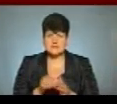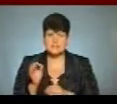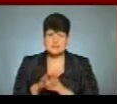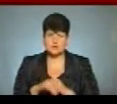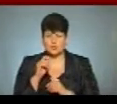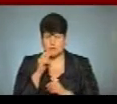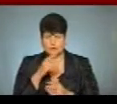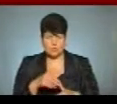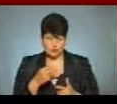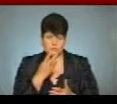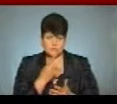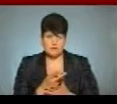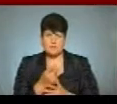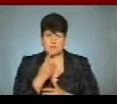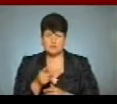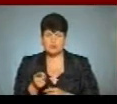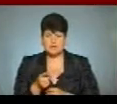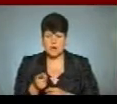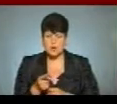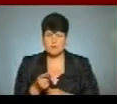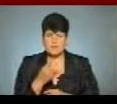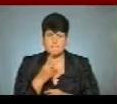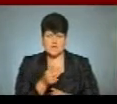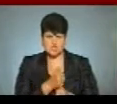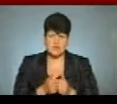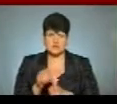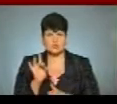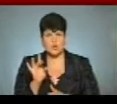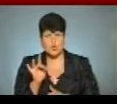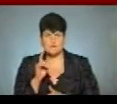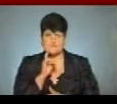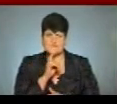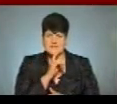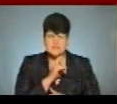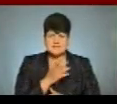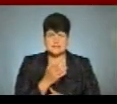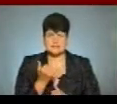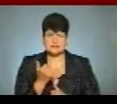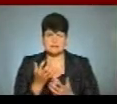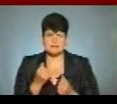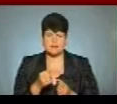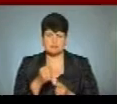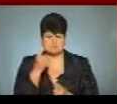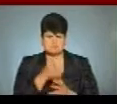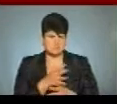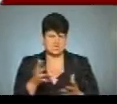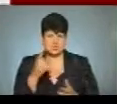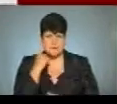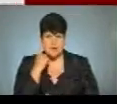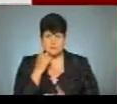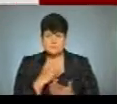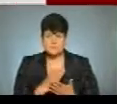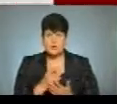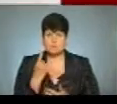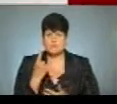зараз глянути. Ми тут бачимо Тернопіль, бачимо лідерів Дрогобич і Вінницю, які наразі набрали найбільше балів.